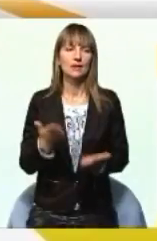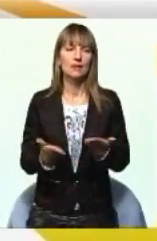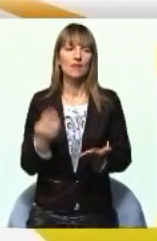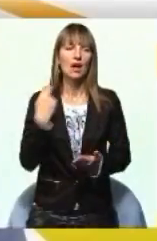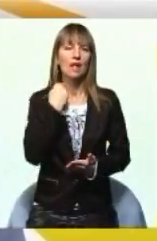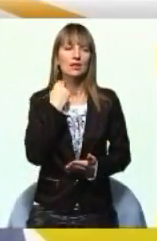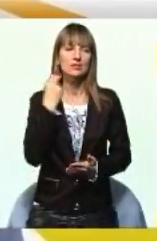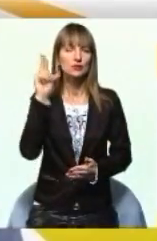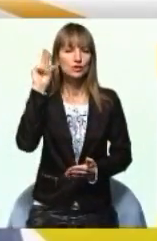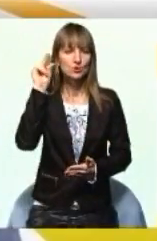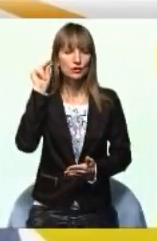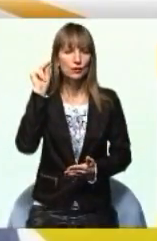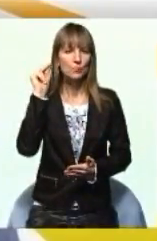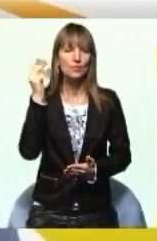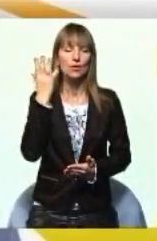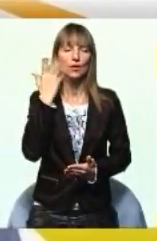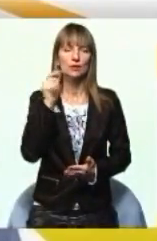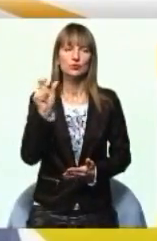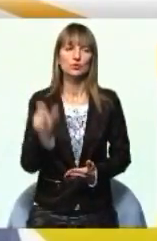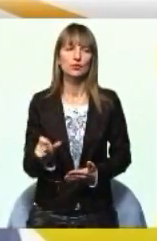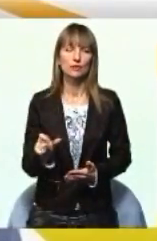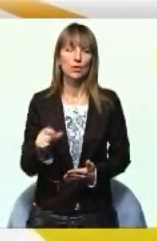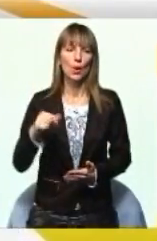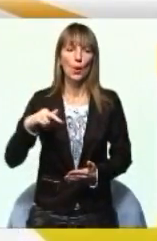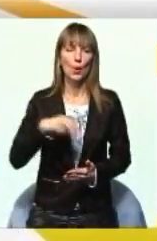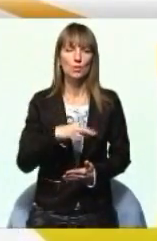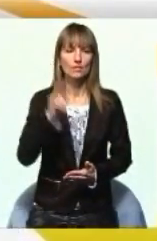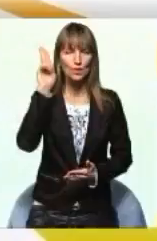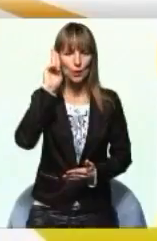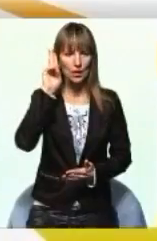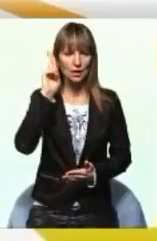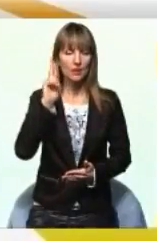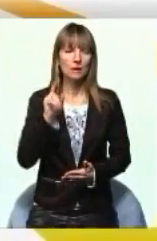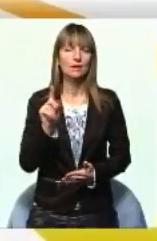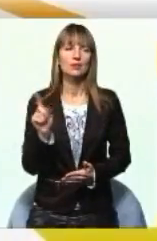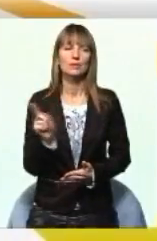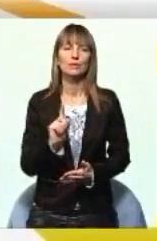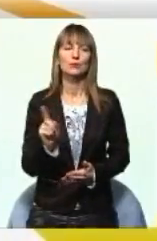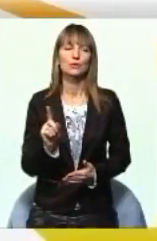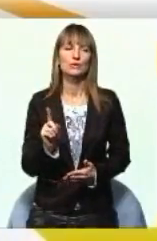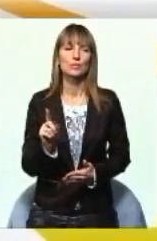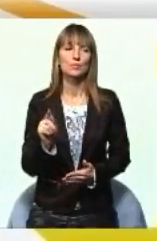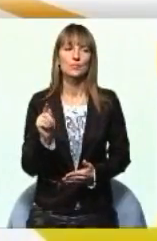английское число. Это когда человек ходит пищить. Потому что